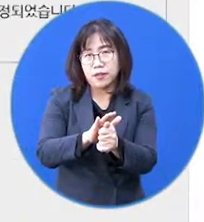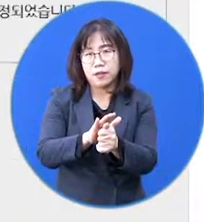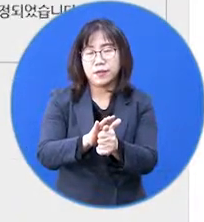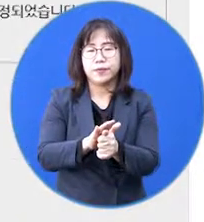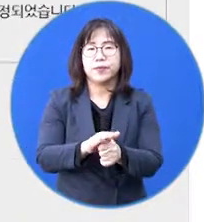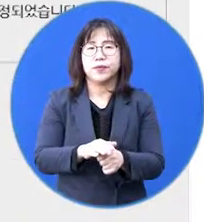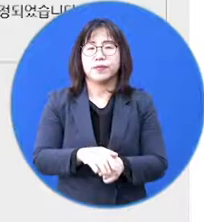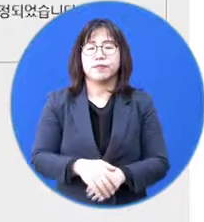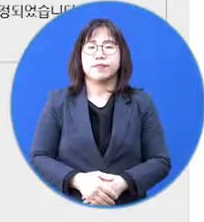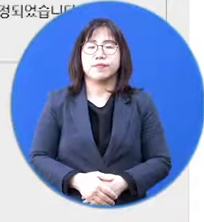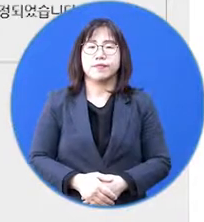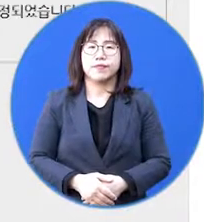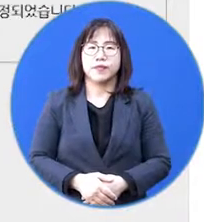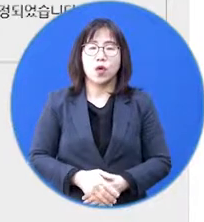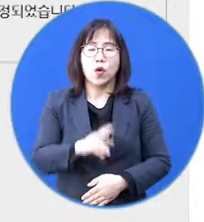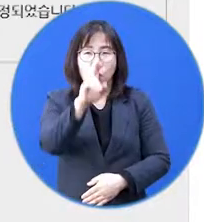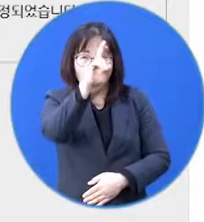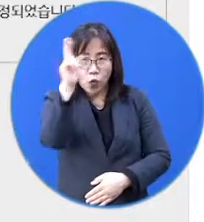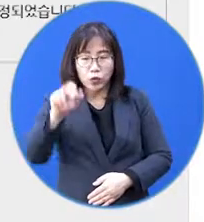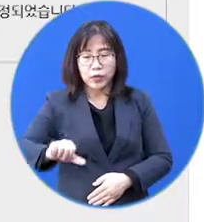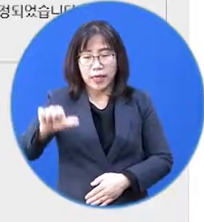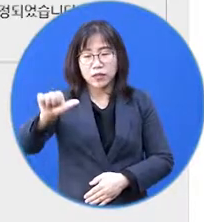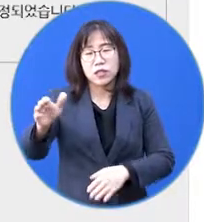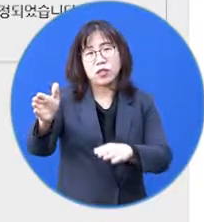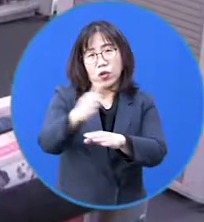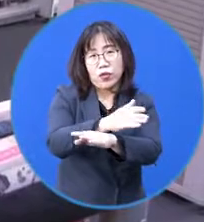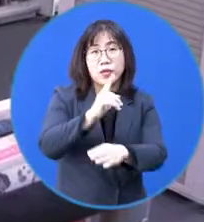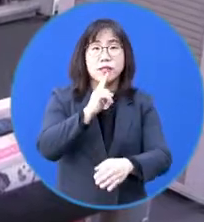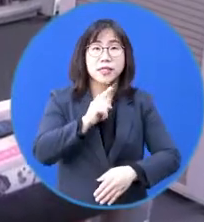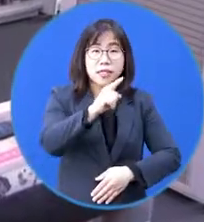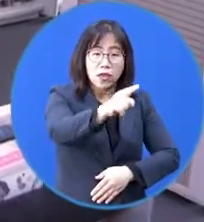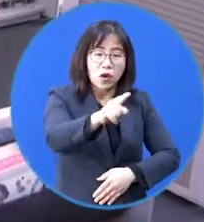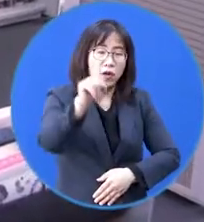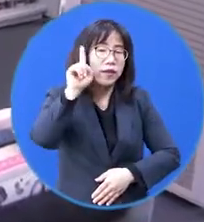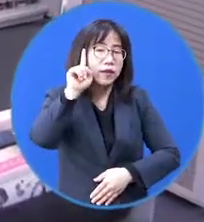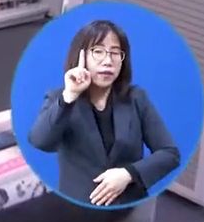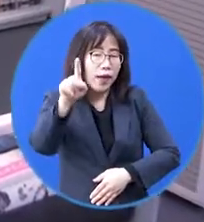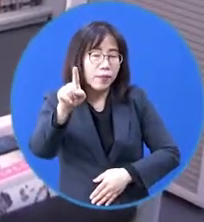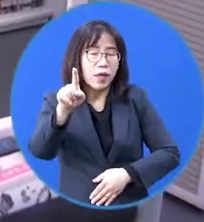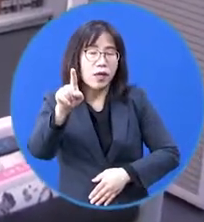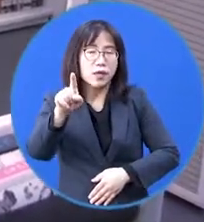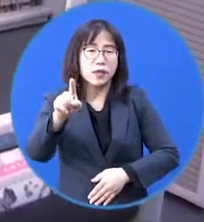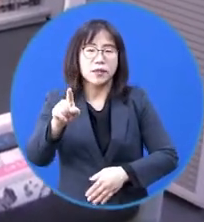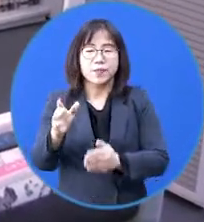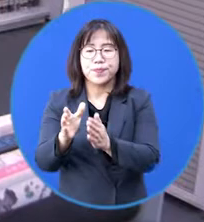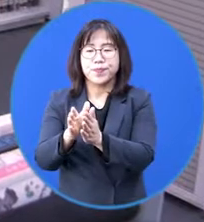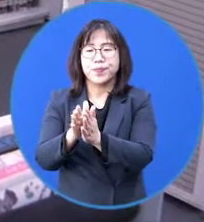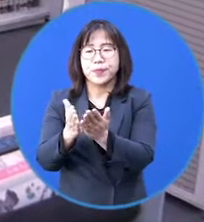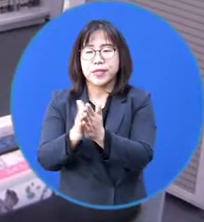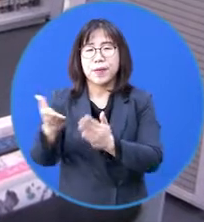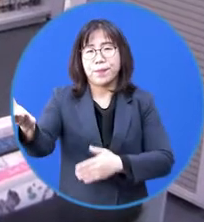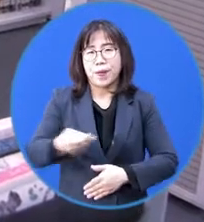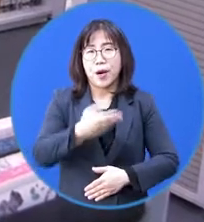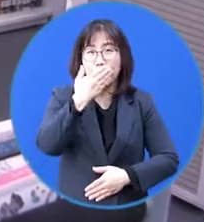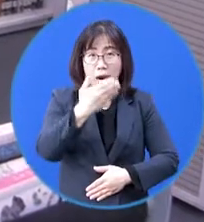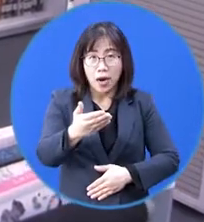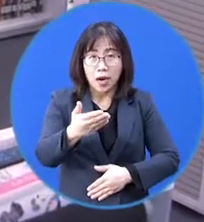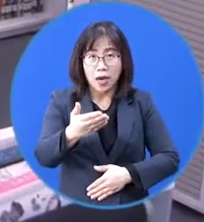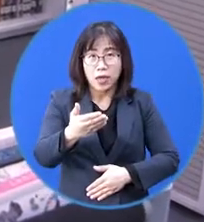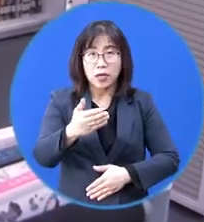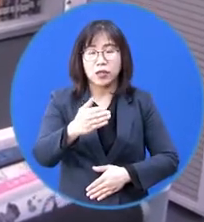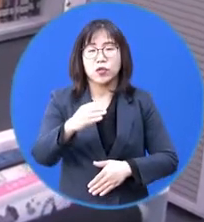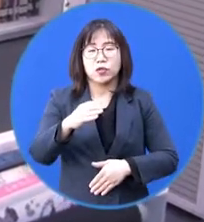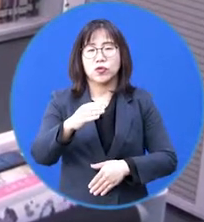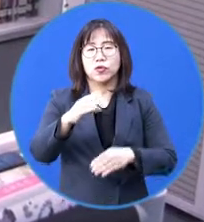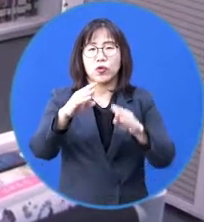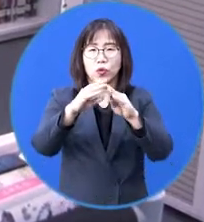시간도 선택할 수 있습니다 5 5시 이전에 신청하면 다음날 수령 가능하며 주말 신청 도서는